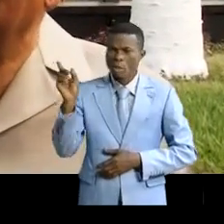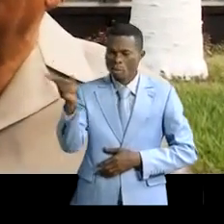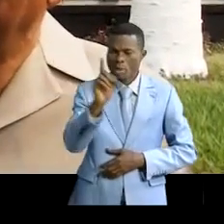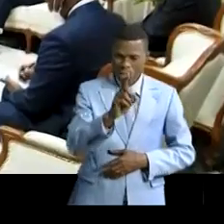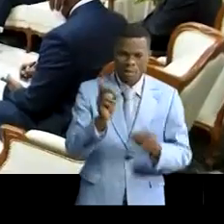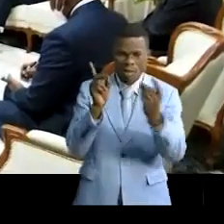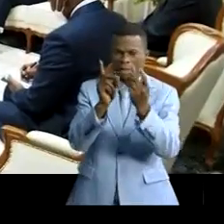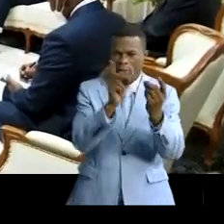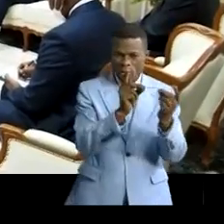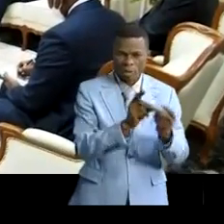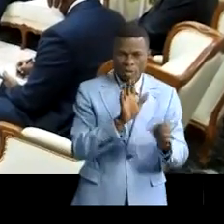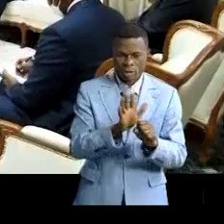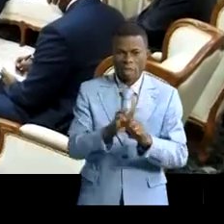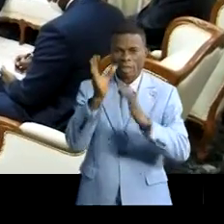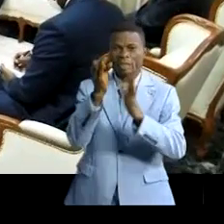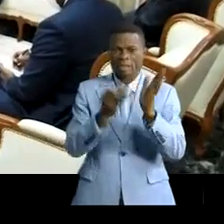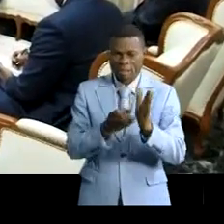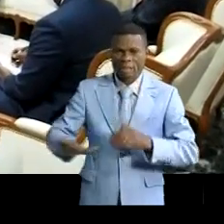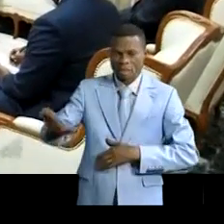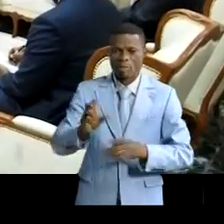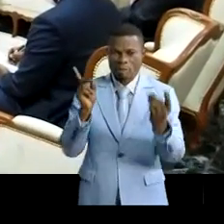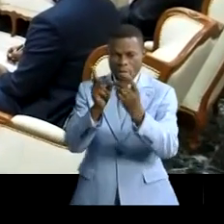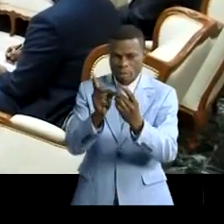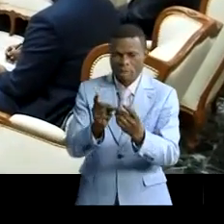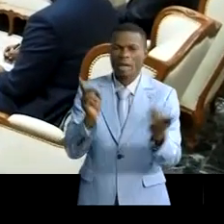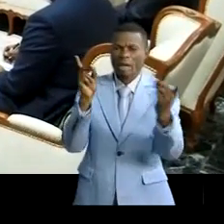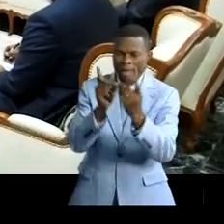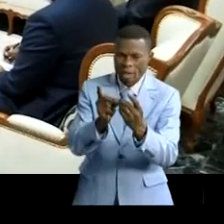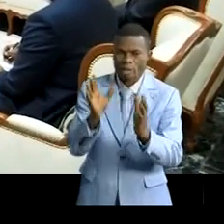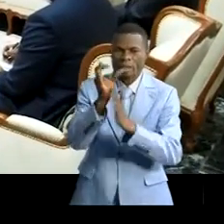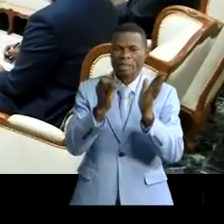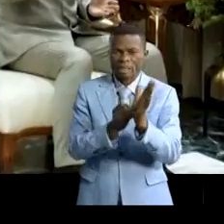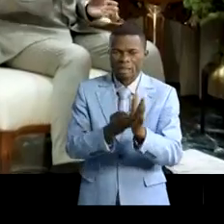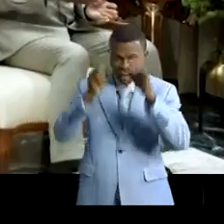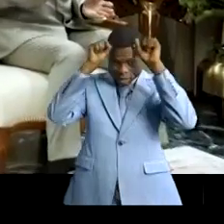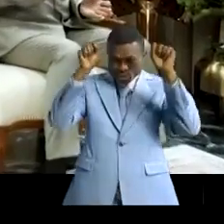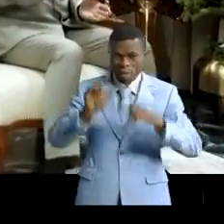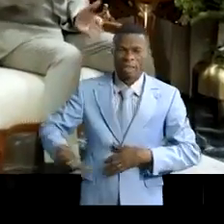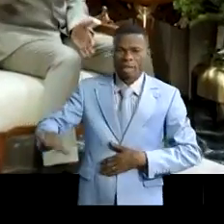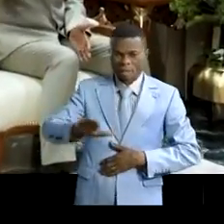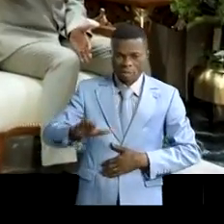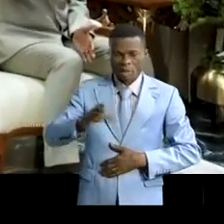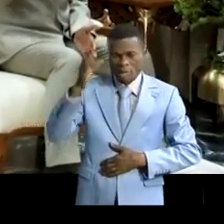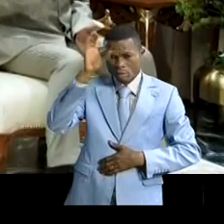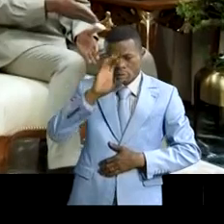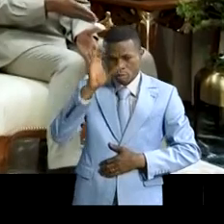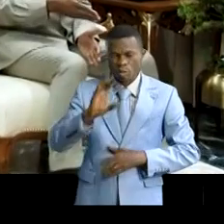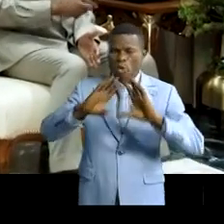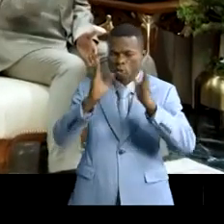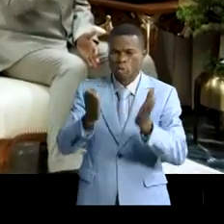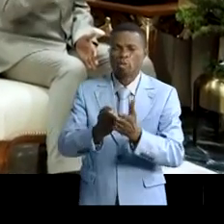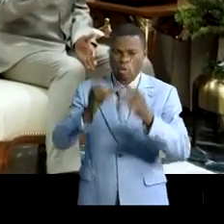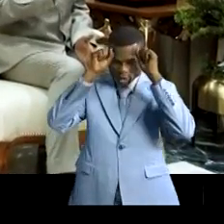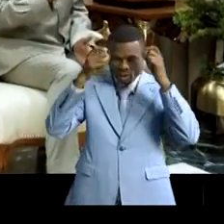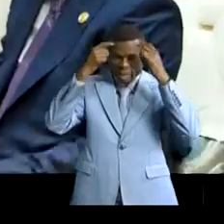pratiquement 17 pays, j'ai rencontré 17 chefs d'État pour essayer de porter. Ils sont tous favorables.